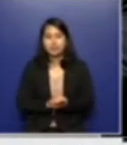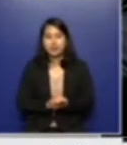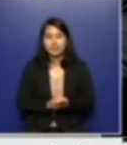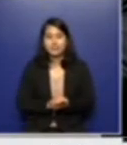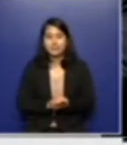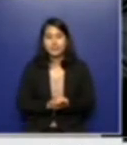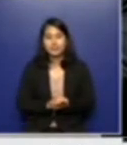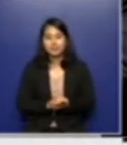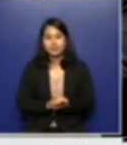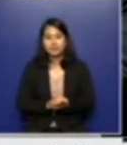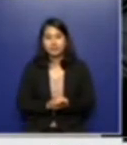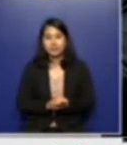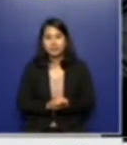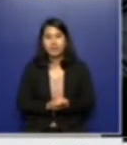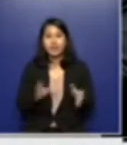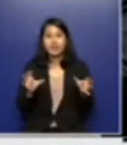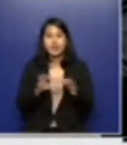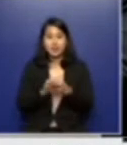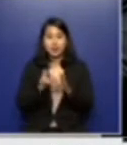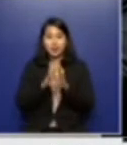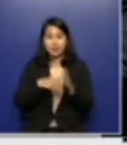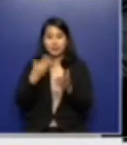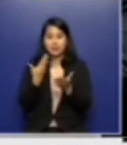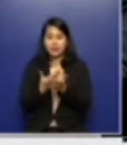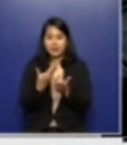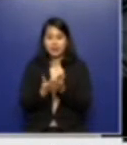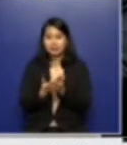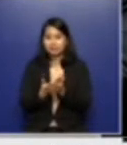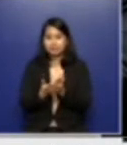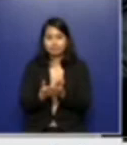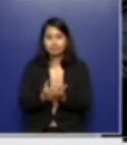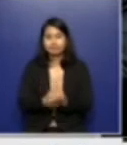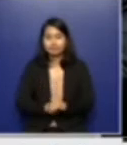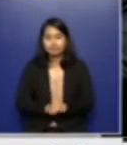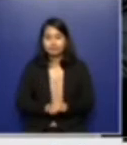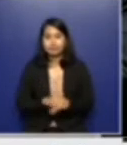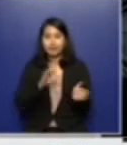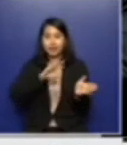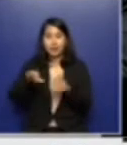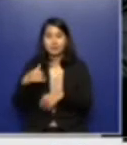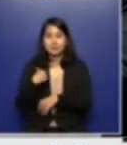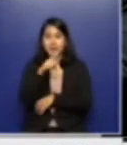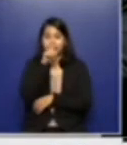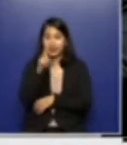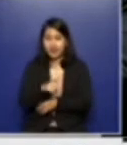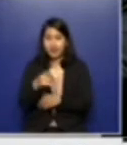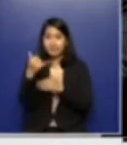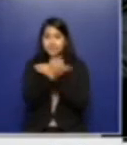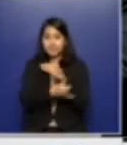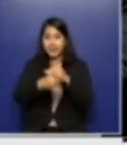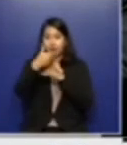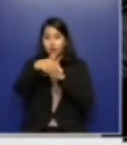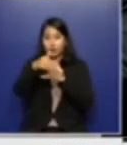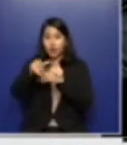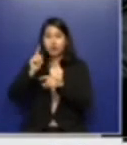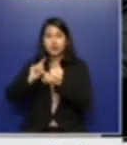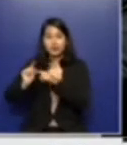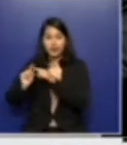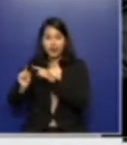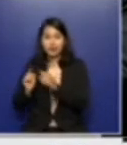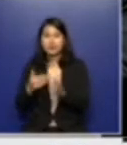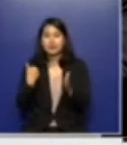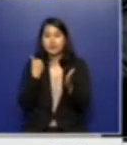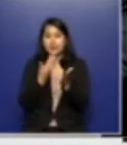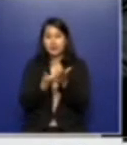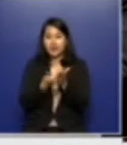วก็จะสูญเสียวินัยทางการเงินการคลังค่ะซึ่งก็มีข้อสังเกตว่ามีหลายประเทศค่ะที่มีหนี้สาธ